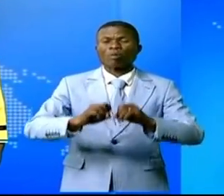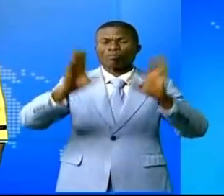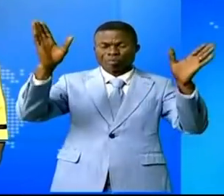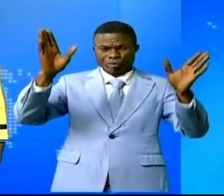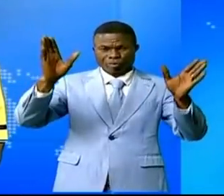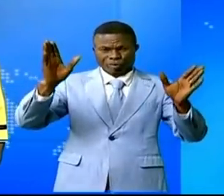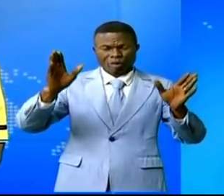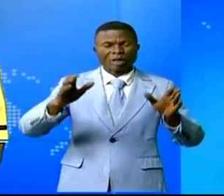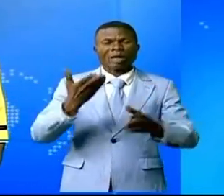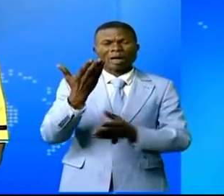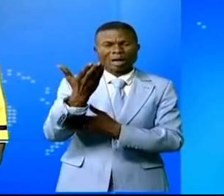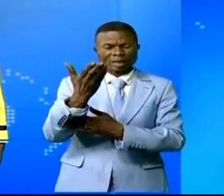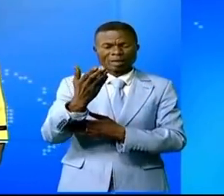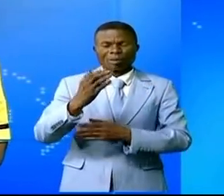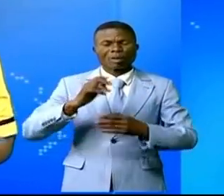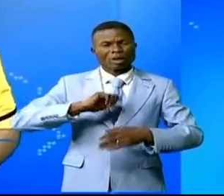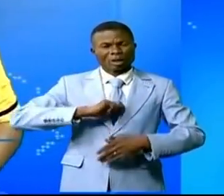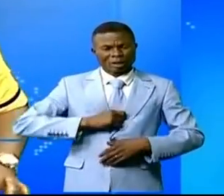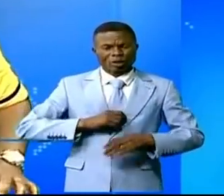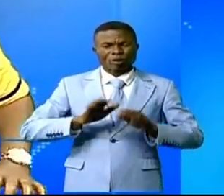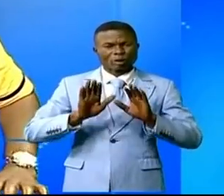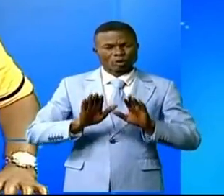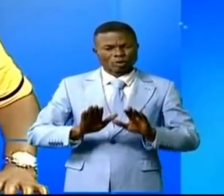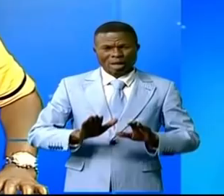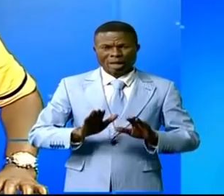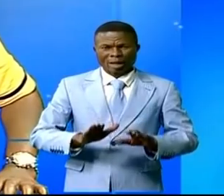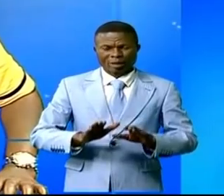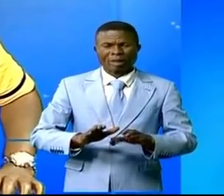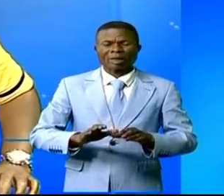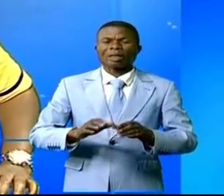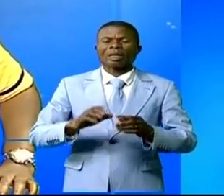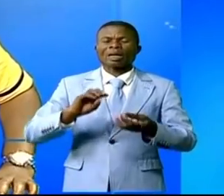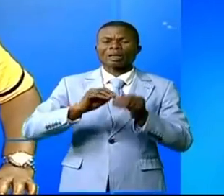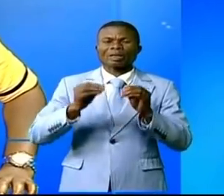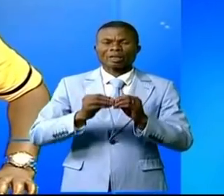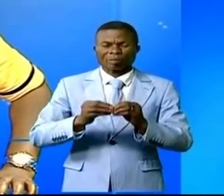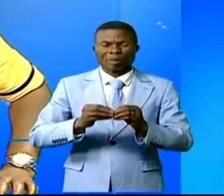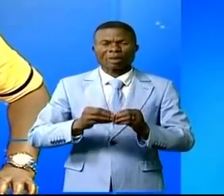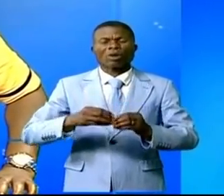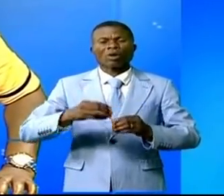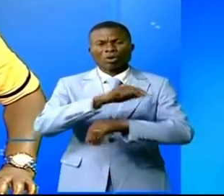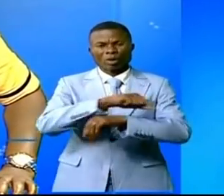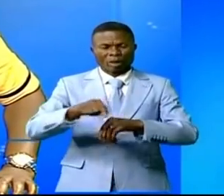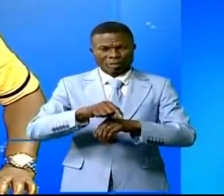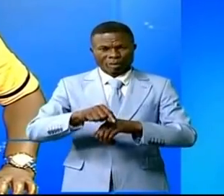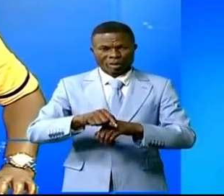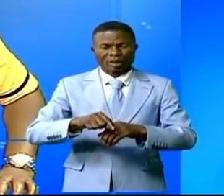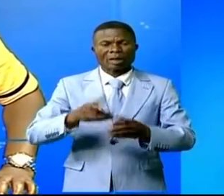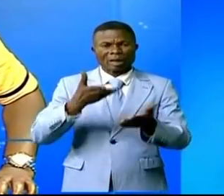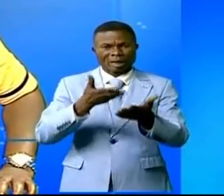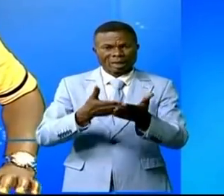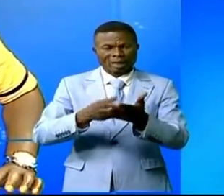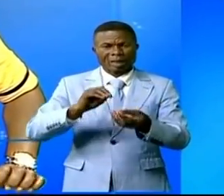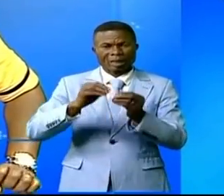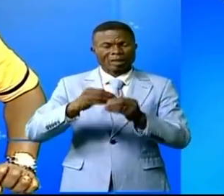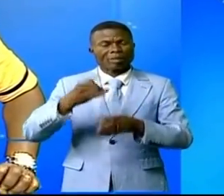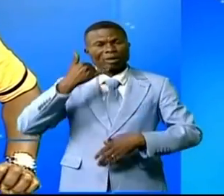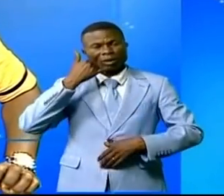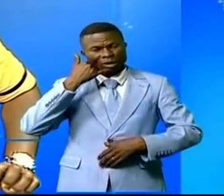travaux prendront fin. Pour toute information utile, le call center de vente et services ainsi que le call center